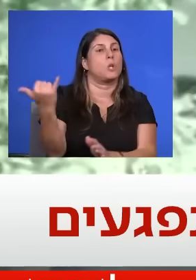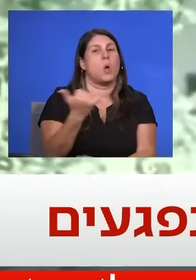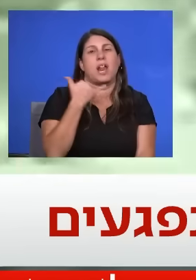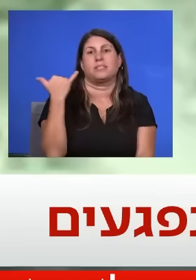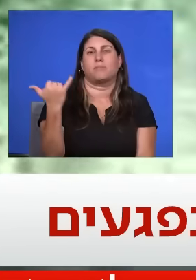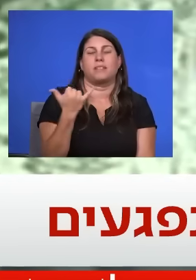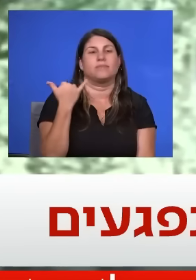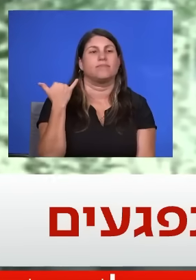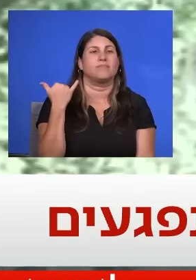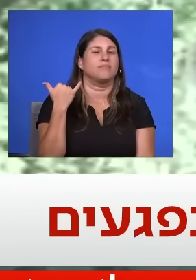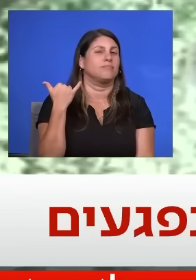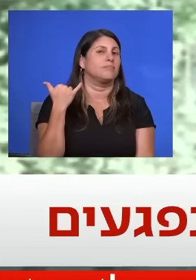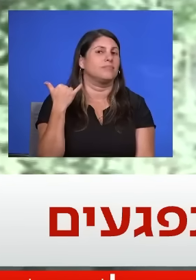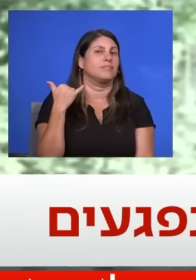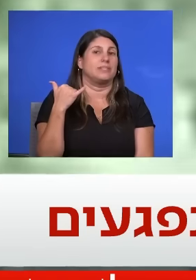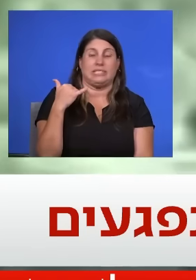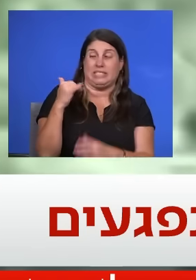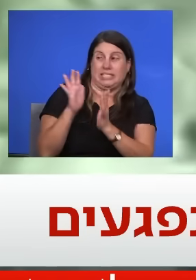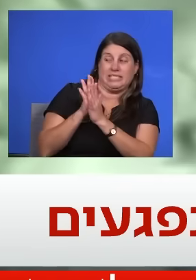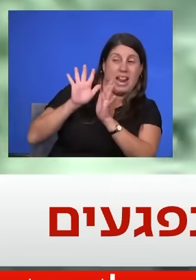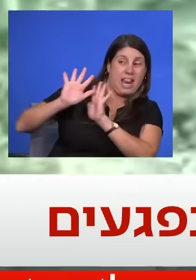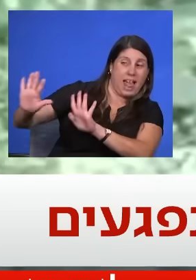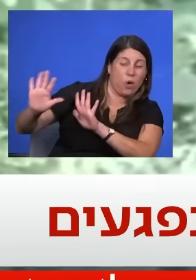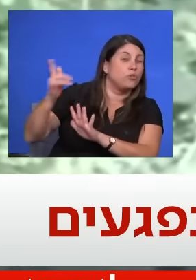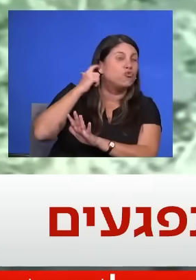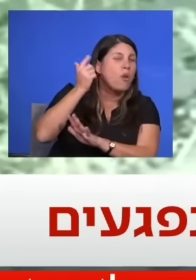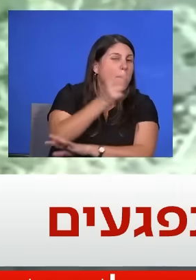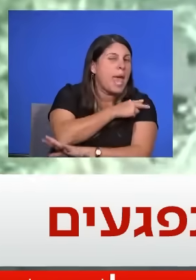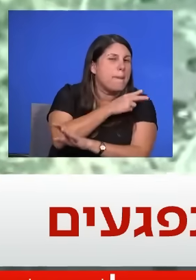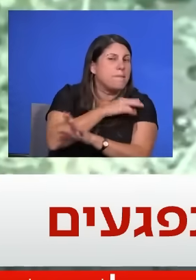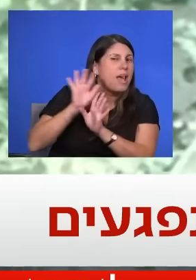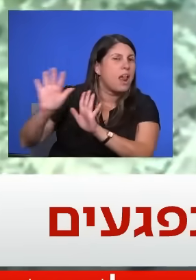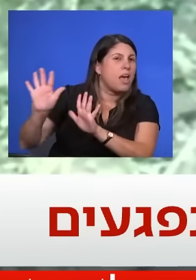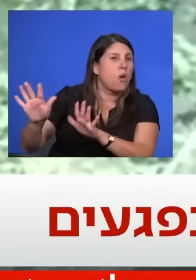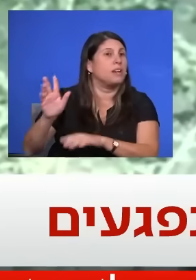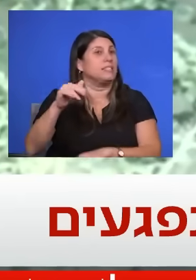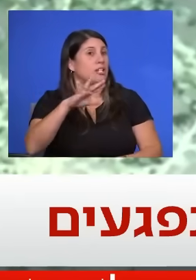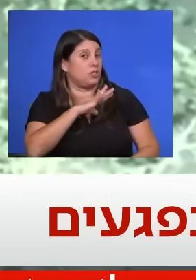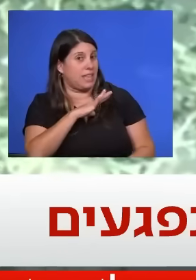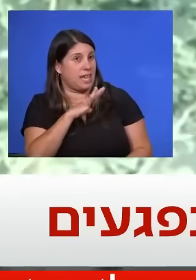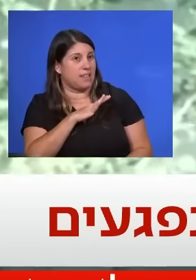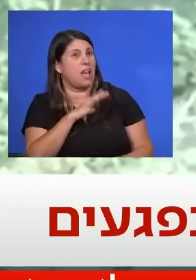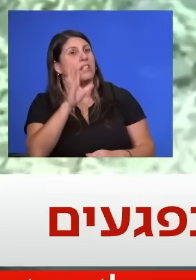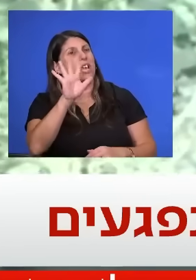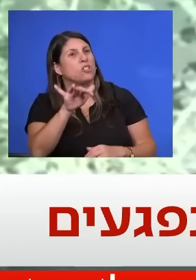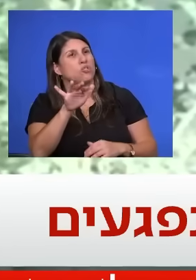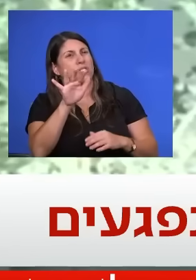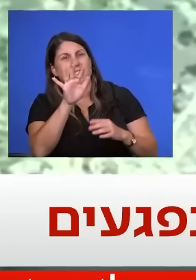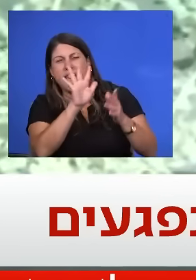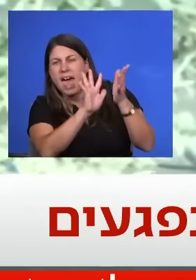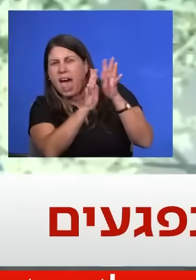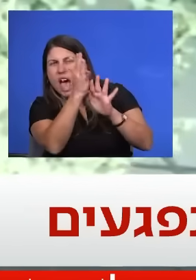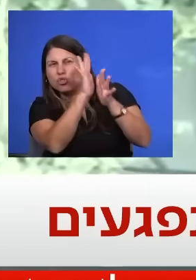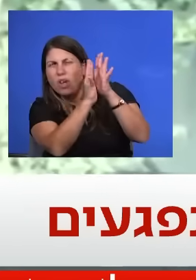כן, גם אנחנו נתרחק קצת, אתם רואים עדיין את העשן, אנחנו מעריכים אותו, אנחנו גם מאוד מעריכים אותו. חדד לנו את התמונה, יש